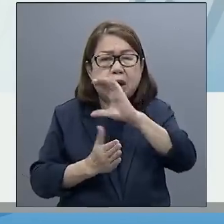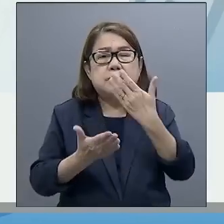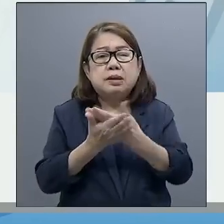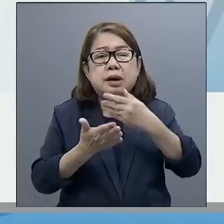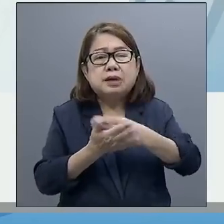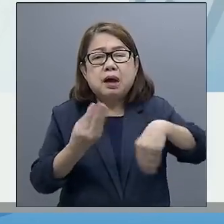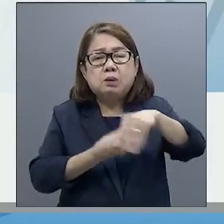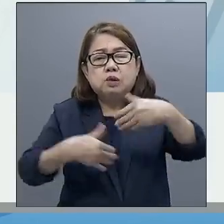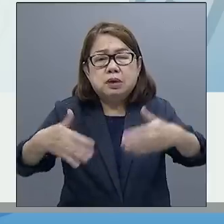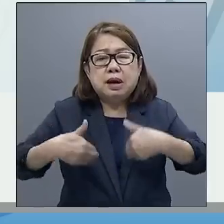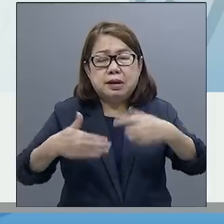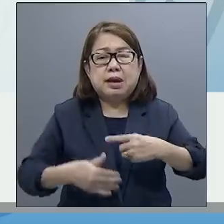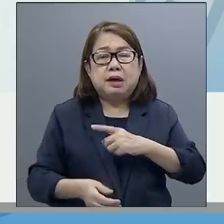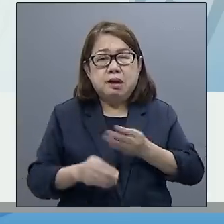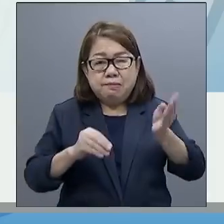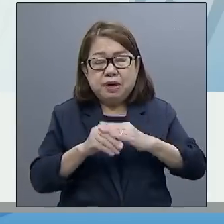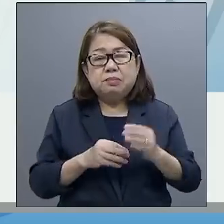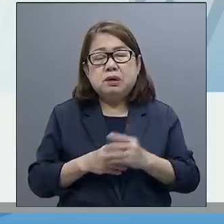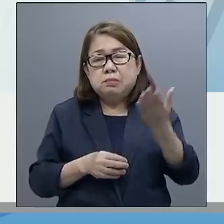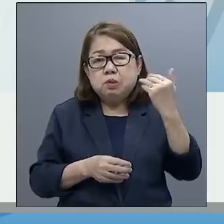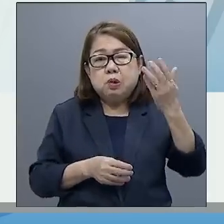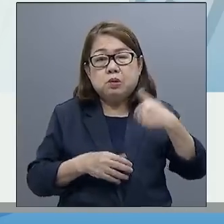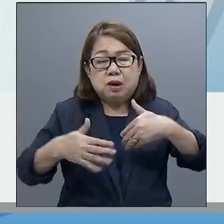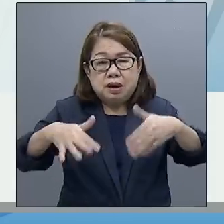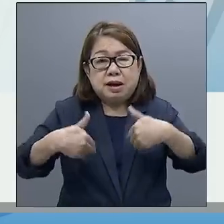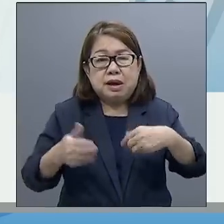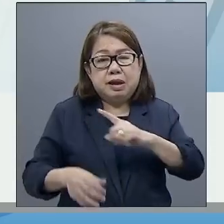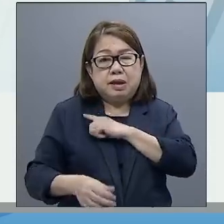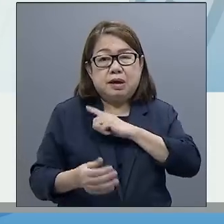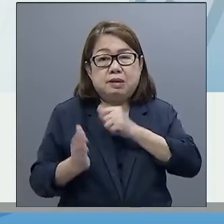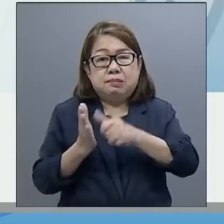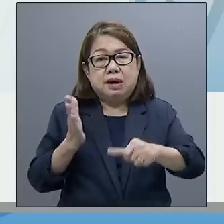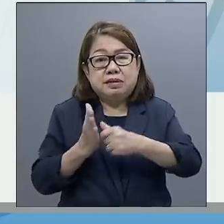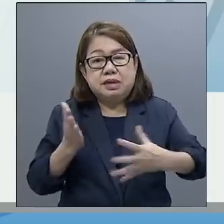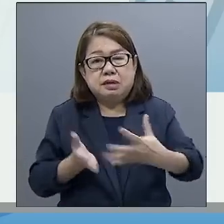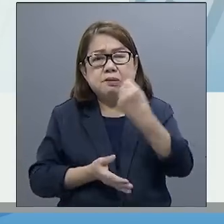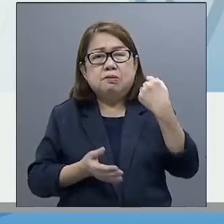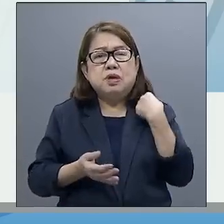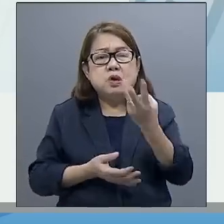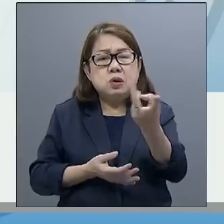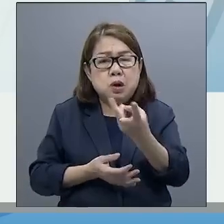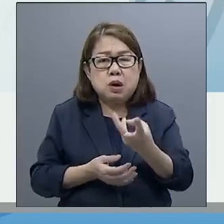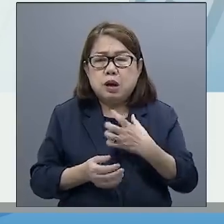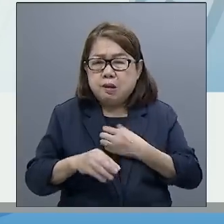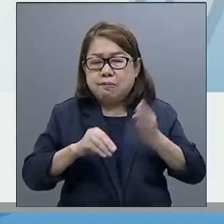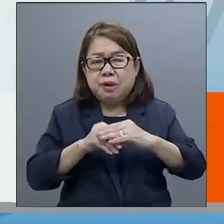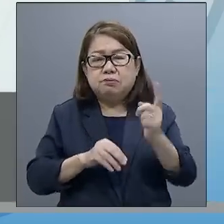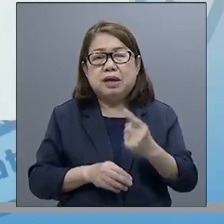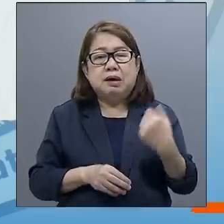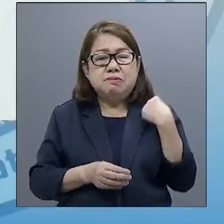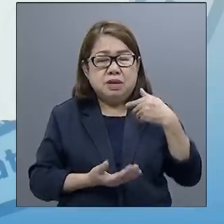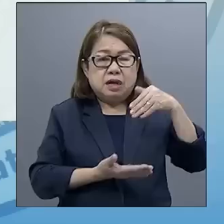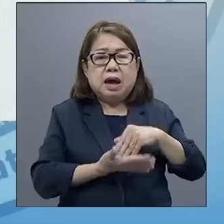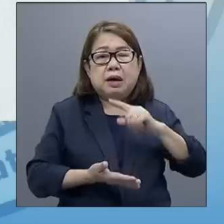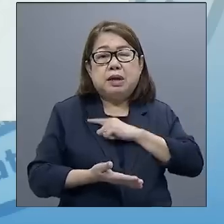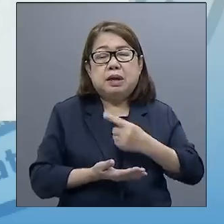จากเดิมนั่นเพราะว่าที่ผ่านมารายได้ที่ท้องถิ่นจัดเก็บภาษีเองมีอยู่ไม่กี่อย่างค่ะนอกนั้นส่วนกลางเป็นคนจัดเก็บโดยเฉพาะ